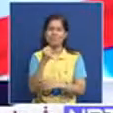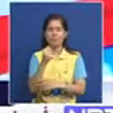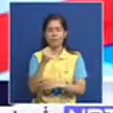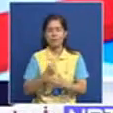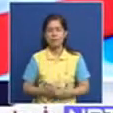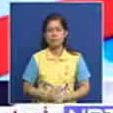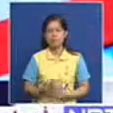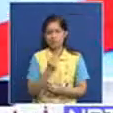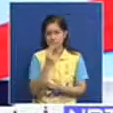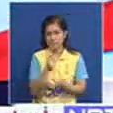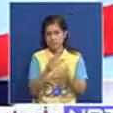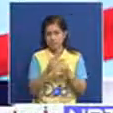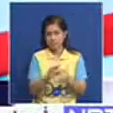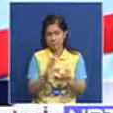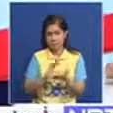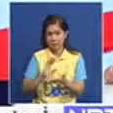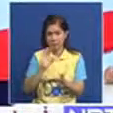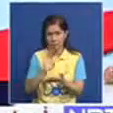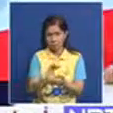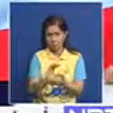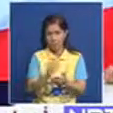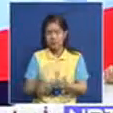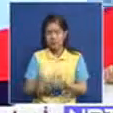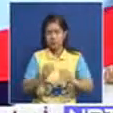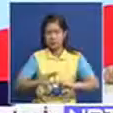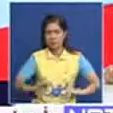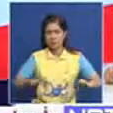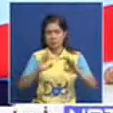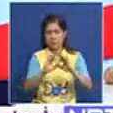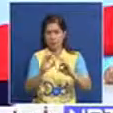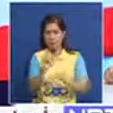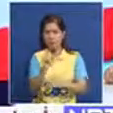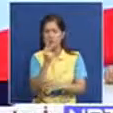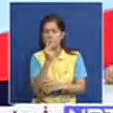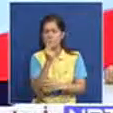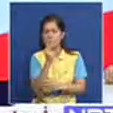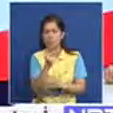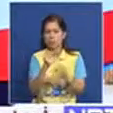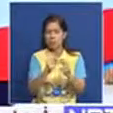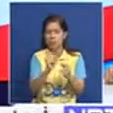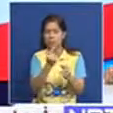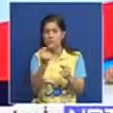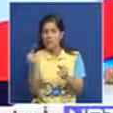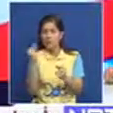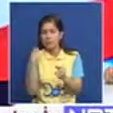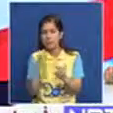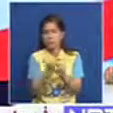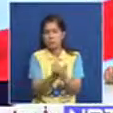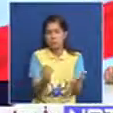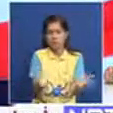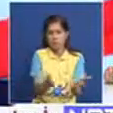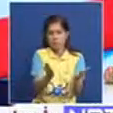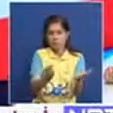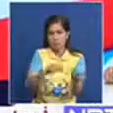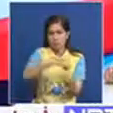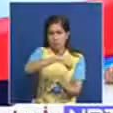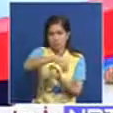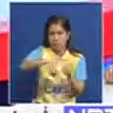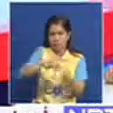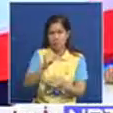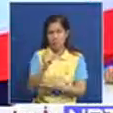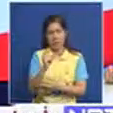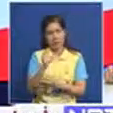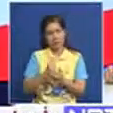มาดูเรื่องของการลงทุนกันบ้างที่สำคัญก็คือการมองหาตลาดใหม่เพื่อที่จะส่งเสริมในเรื่องของเศรษฐกิจด้วยนะคะเราอาจจะไม่ค่อย